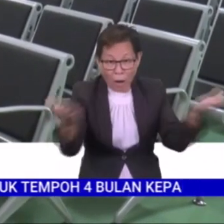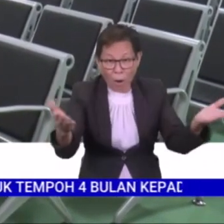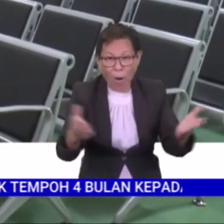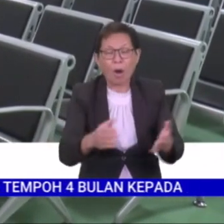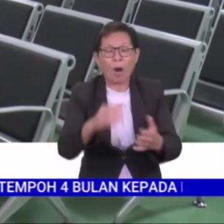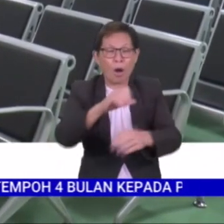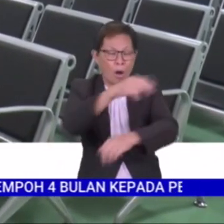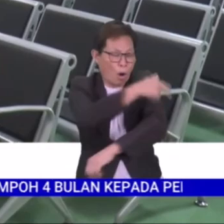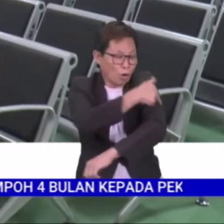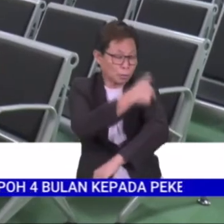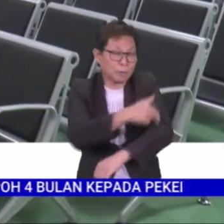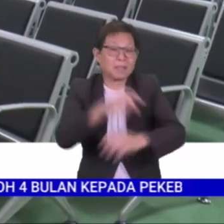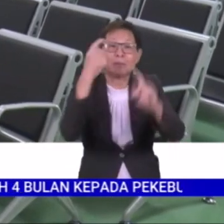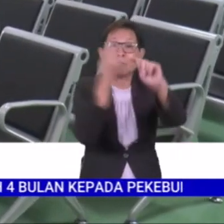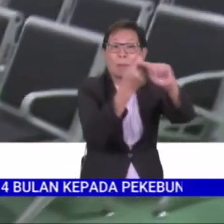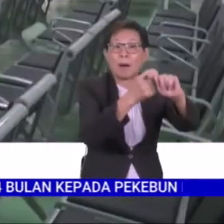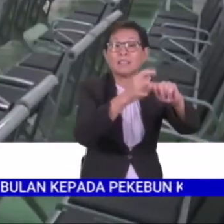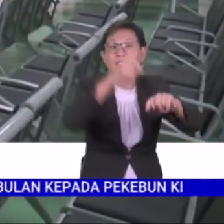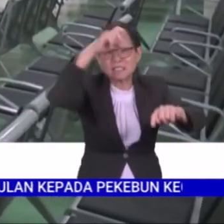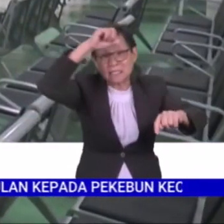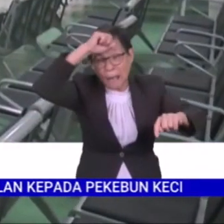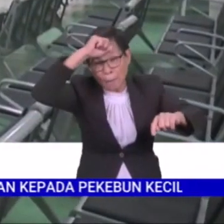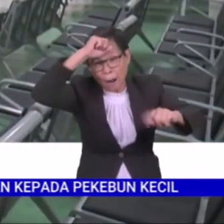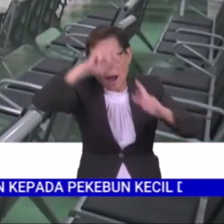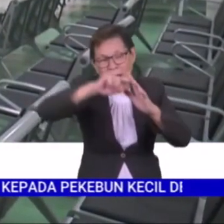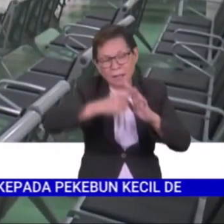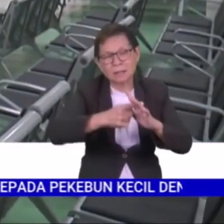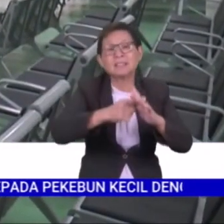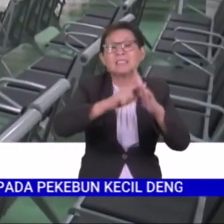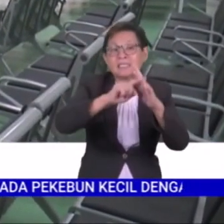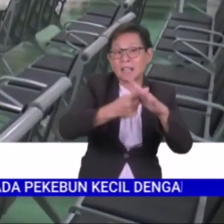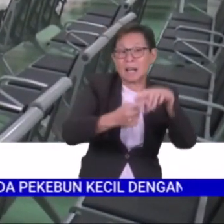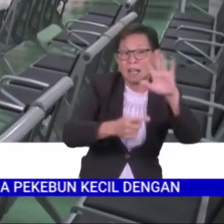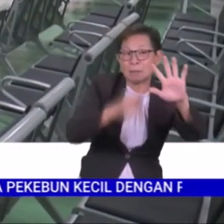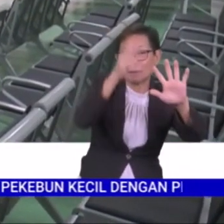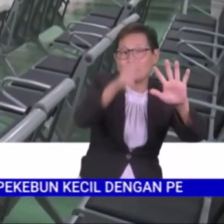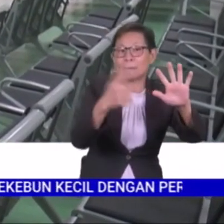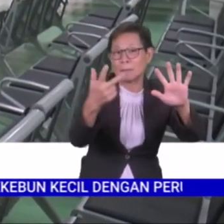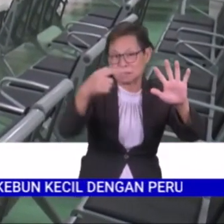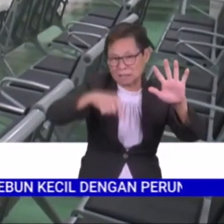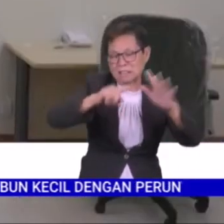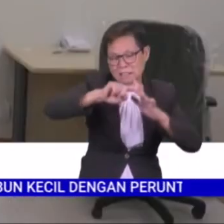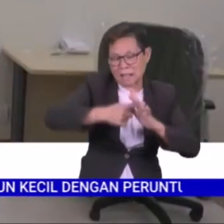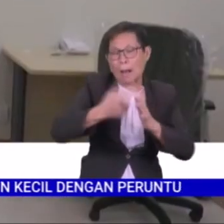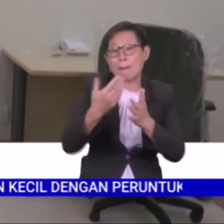mudah dibina 5 tahun lalu akan beroperasi 5 mach ini